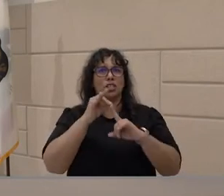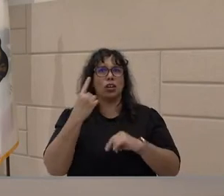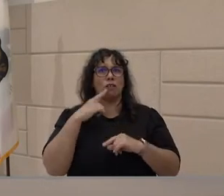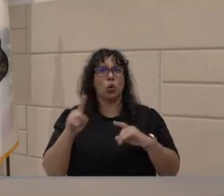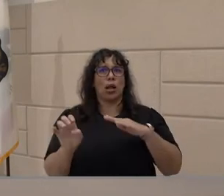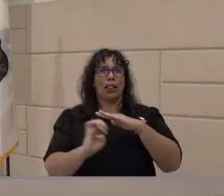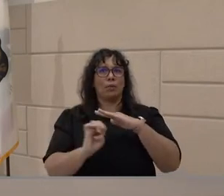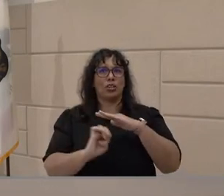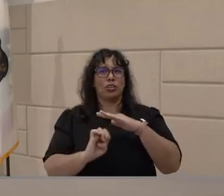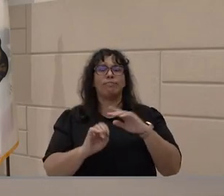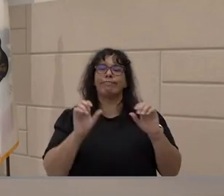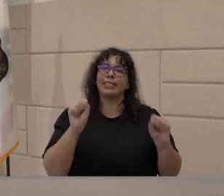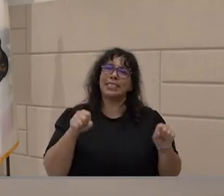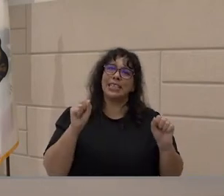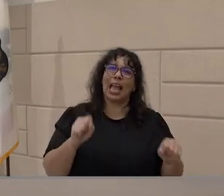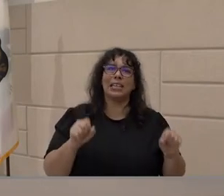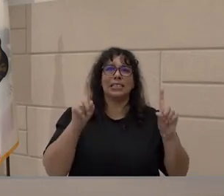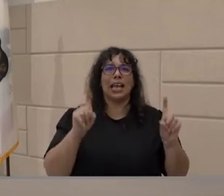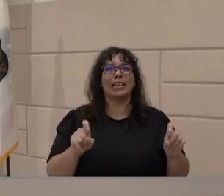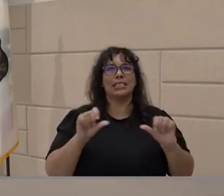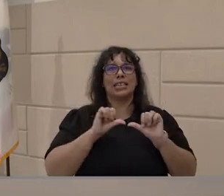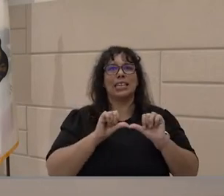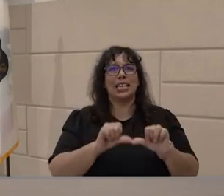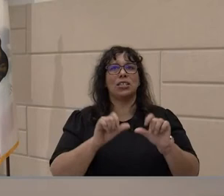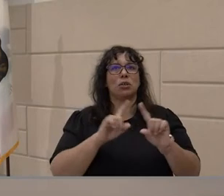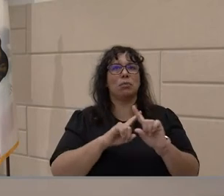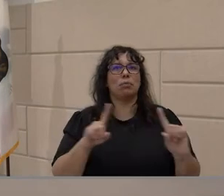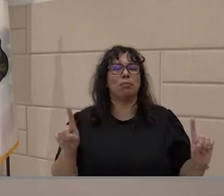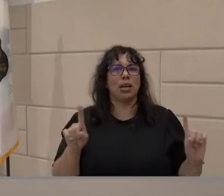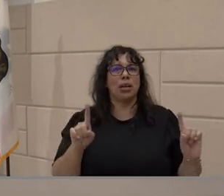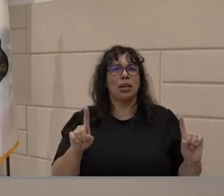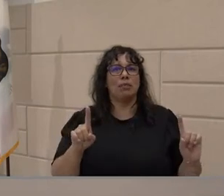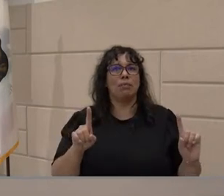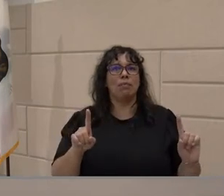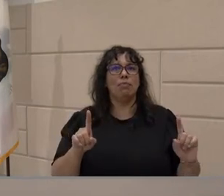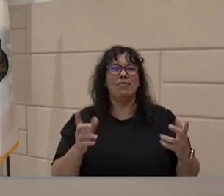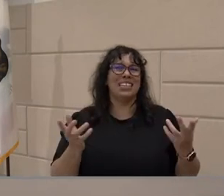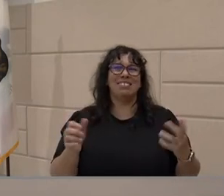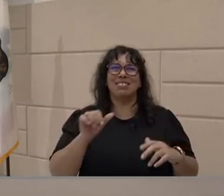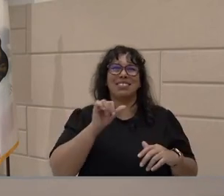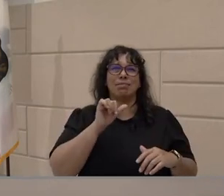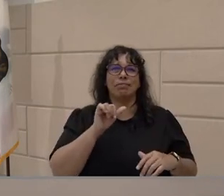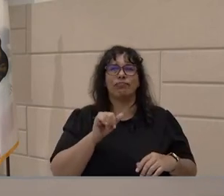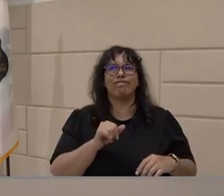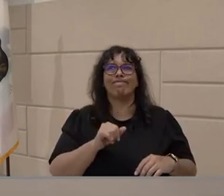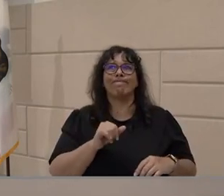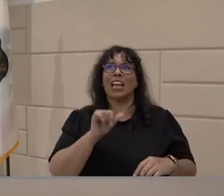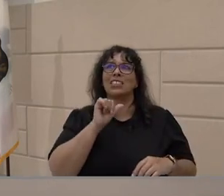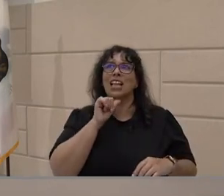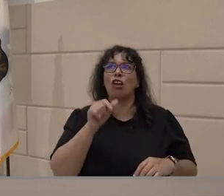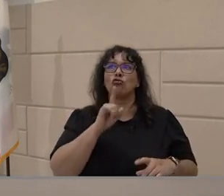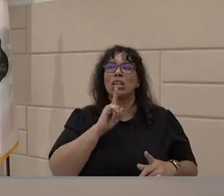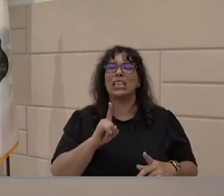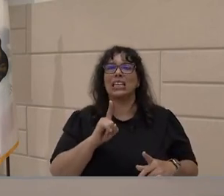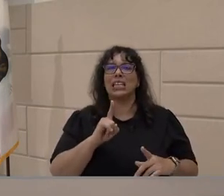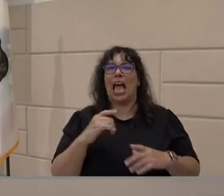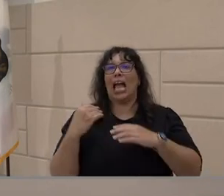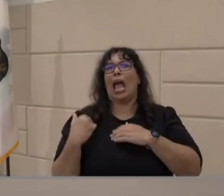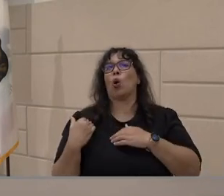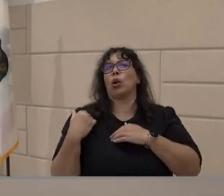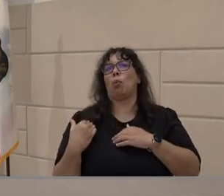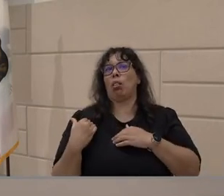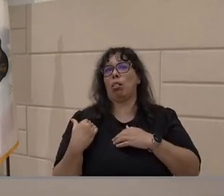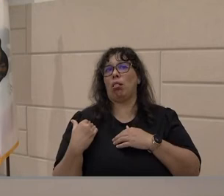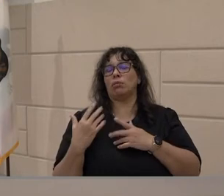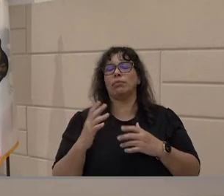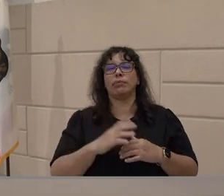นกกระปงแต่สนับถาปอร์เมียนนั่งประลองจีบันต่อบันต่อเตะตรงอัมพีการประลองเอสแบกปีปรูไอ้การดัดเ